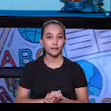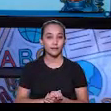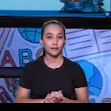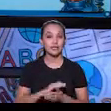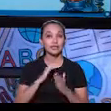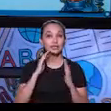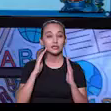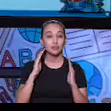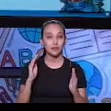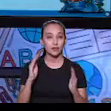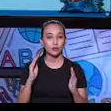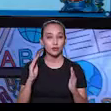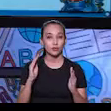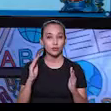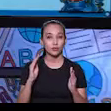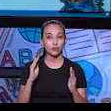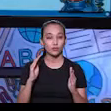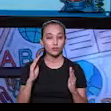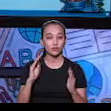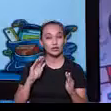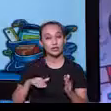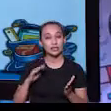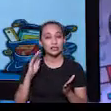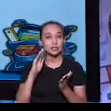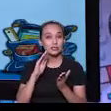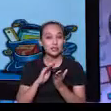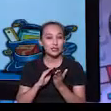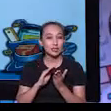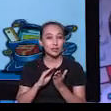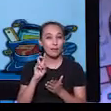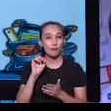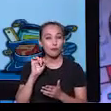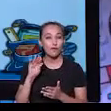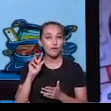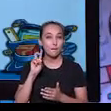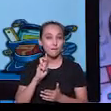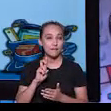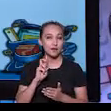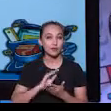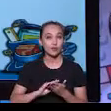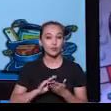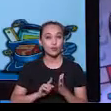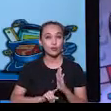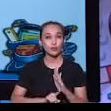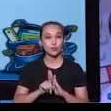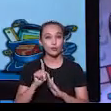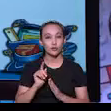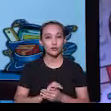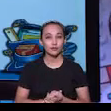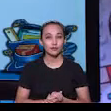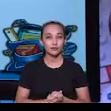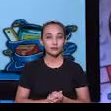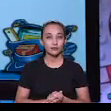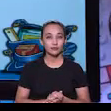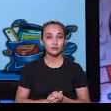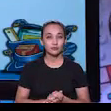Заглавную и «Б» строчную. И соединение буковки «Б».